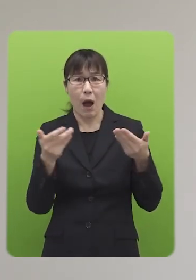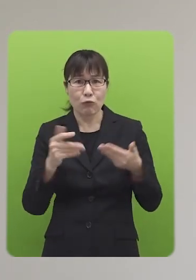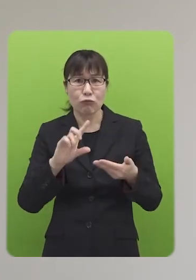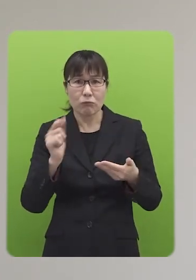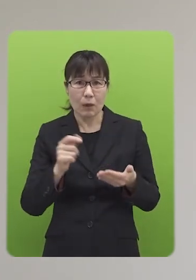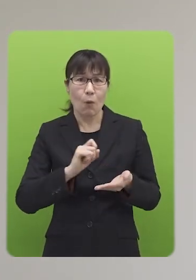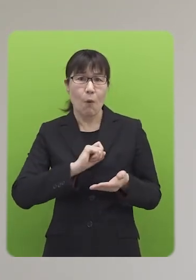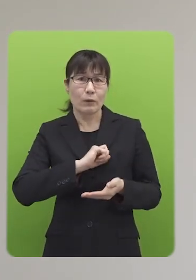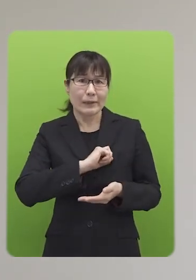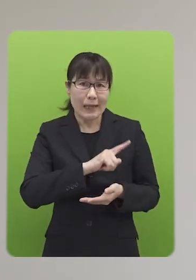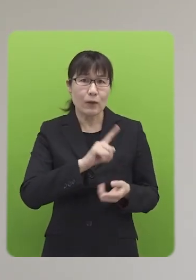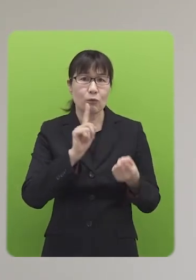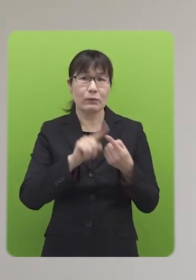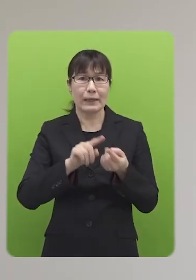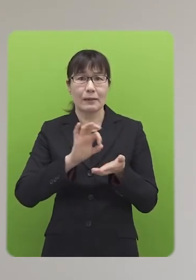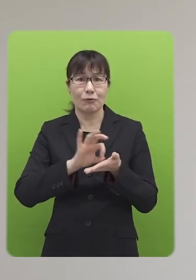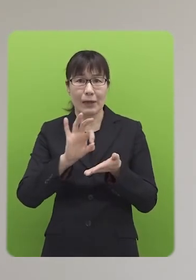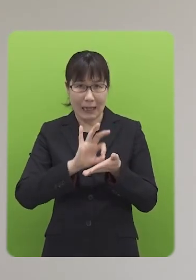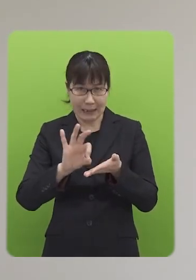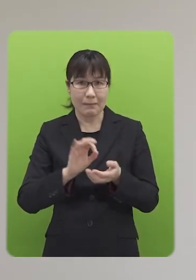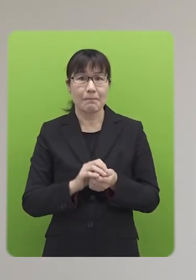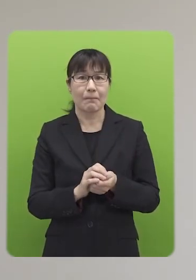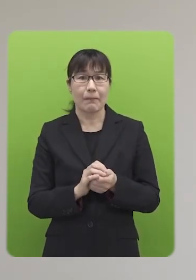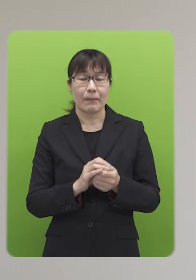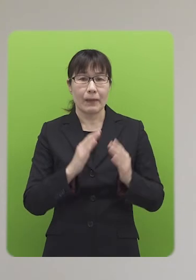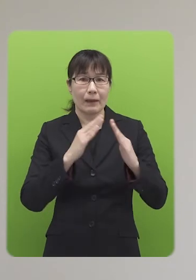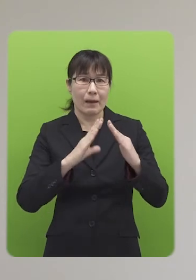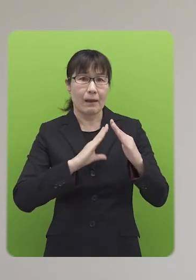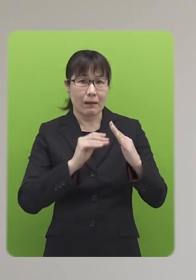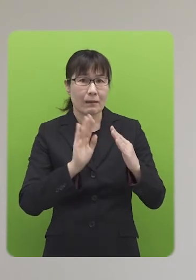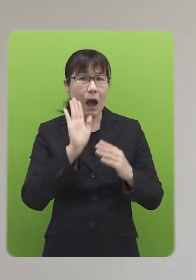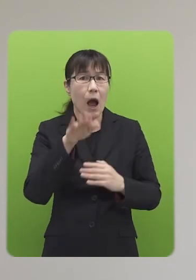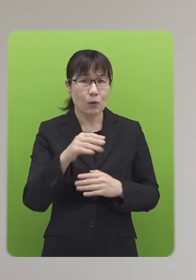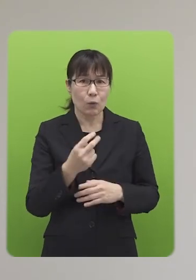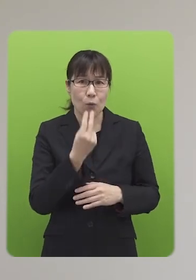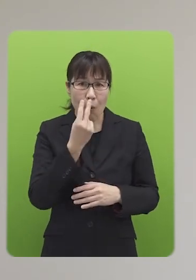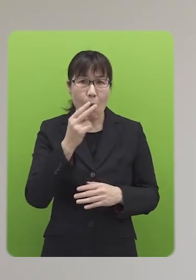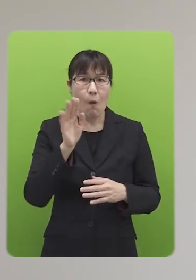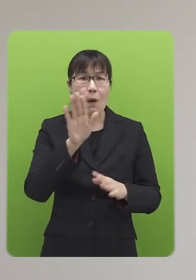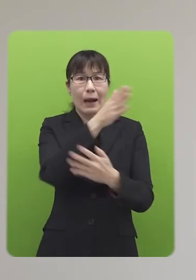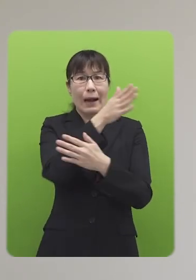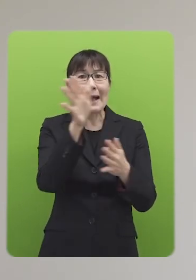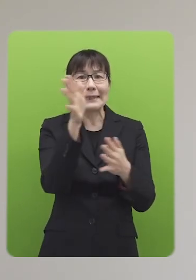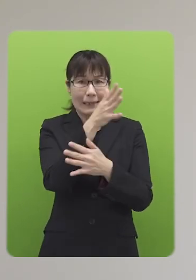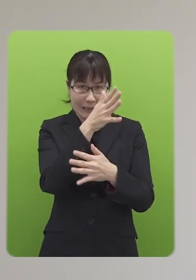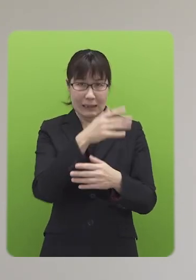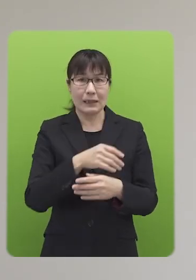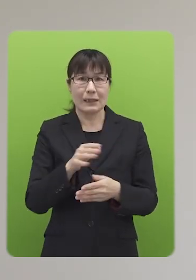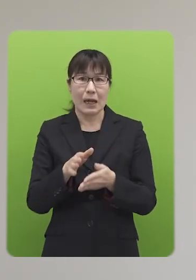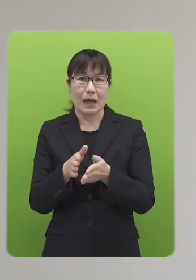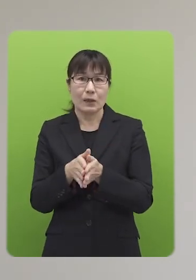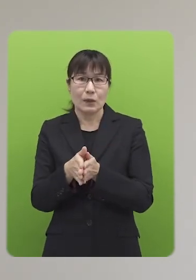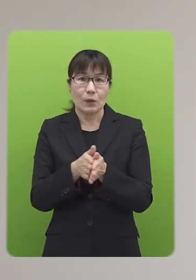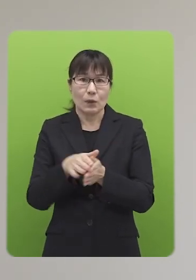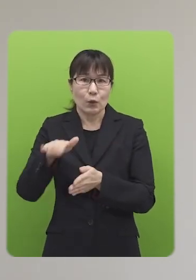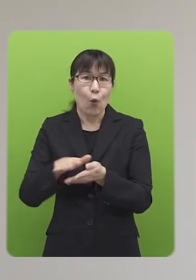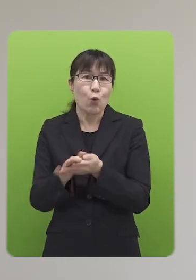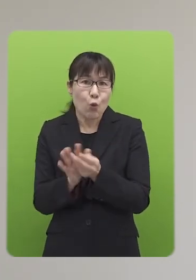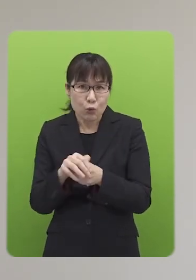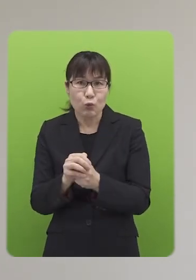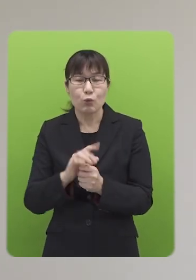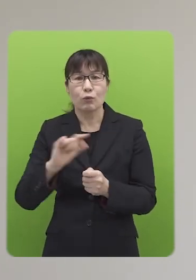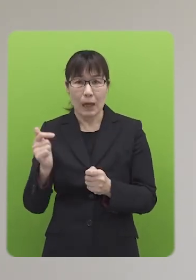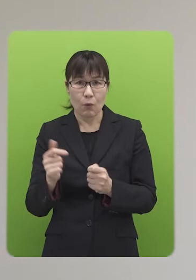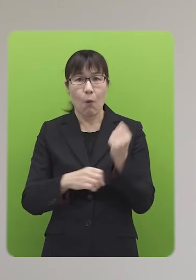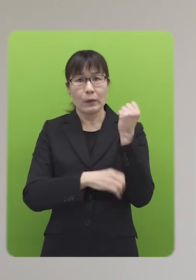極的に活用するとともに、帰宅後の定期的な換気や手指消毒など基本的な